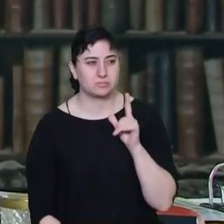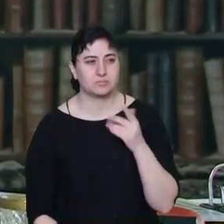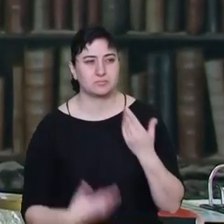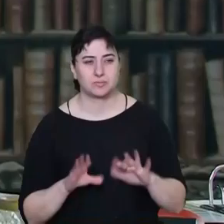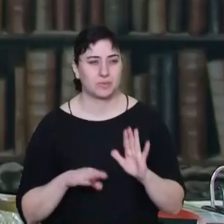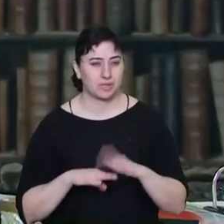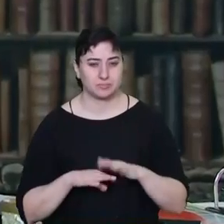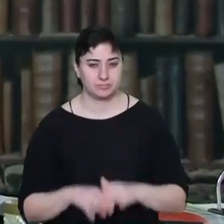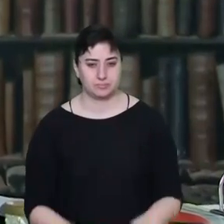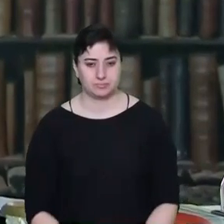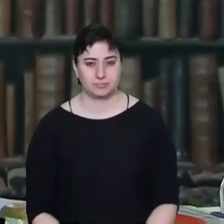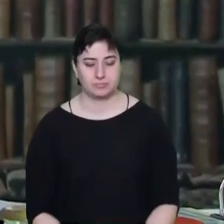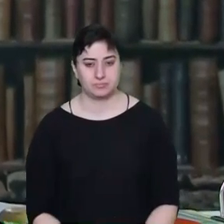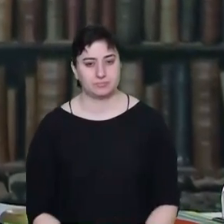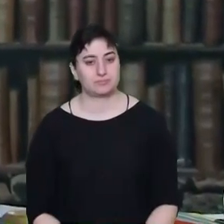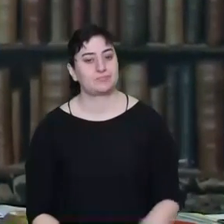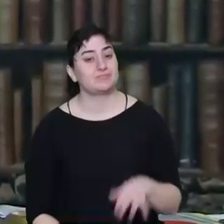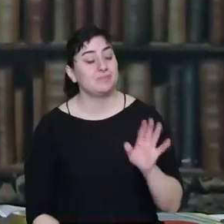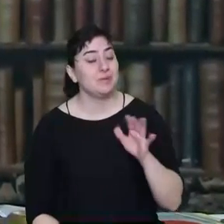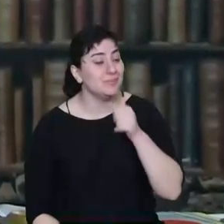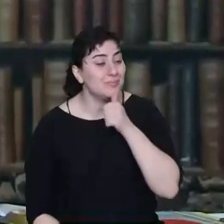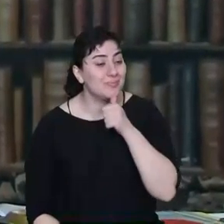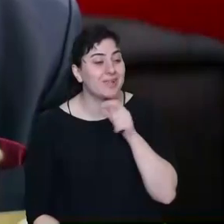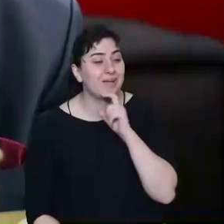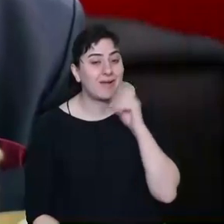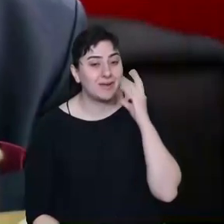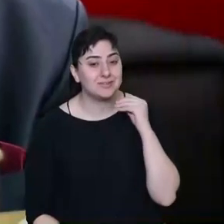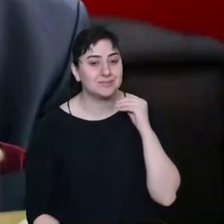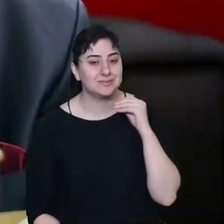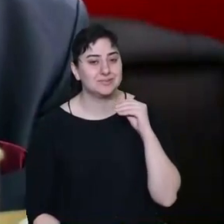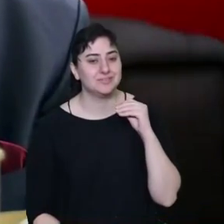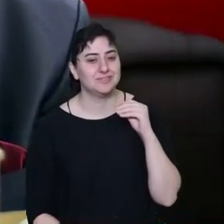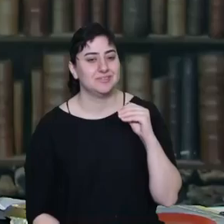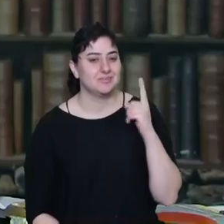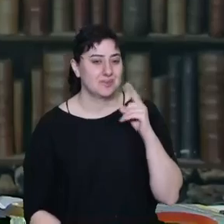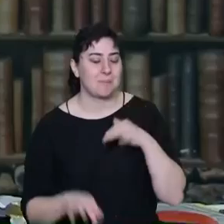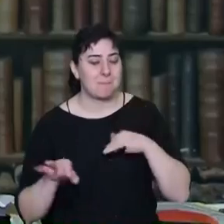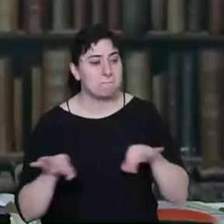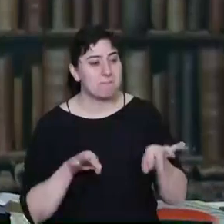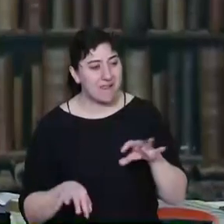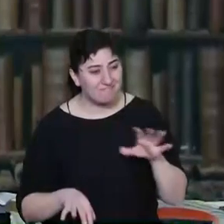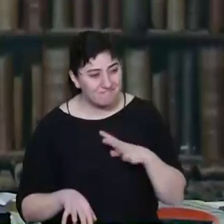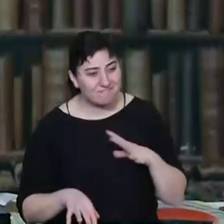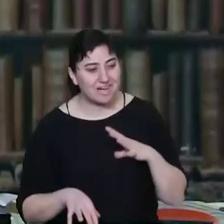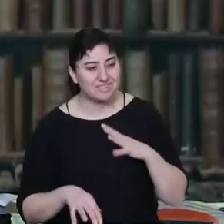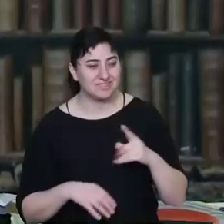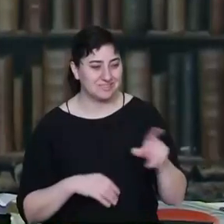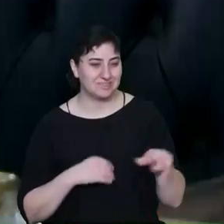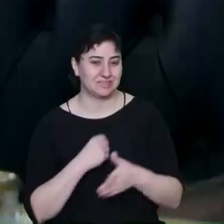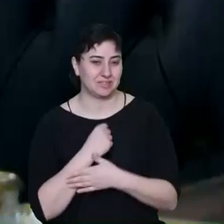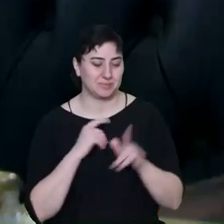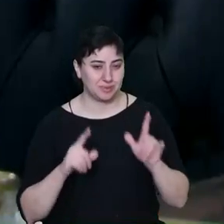hayatta kabul etmezler. Hayır hayır babacığım, yanlış anladınız. Benim bir planım var da onu uygulamaya